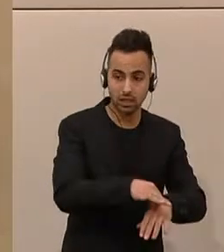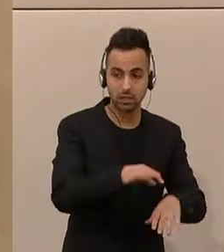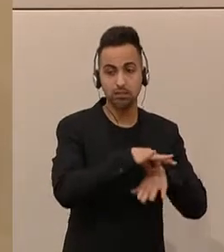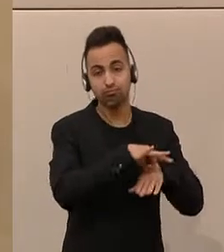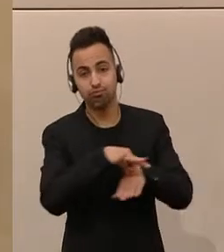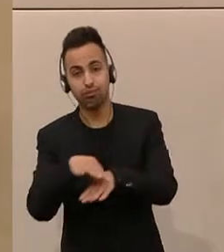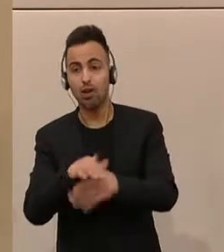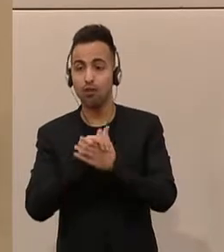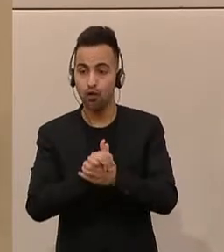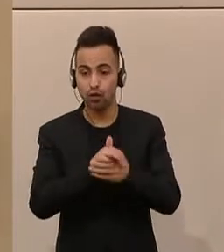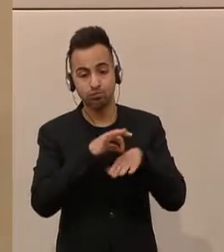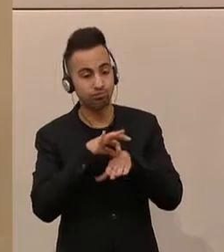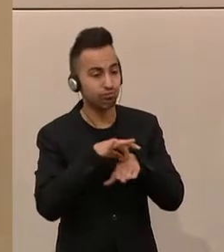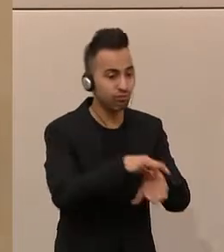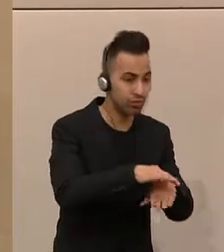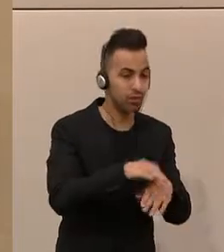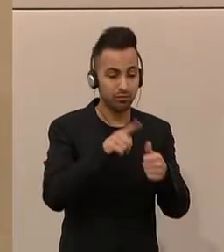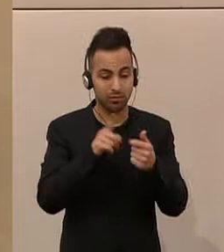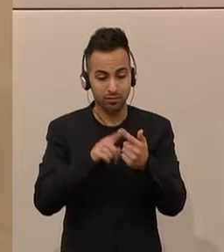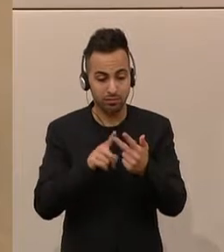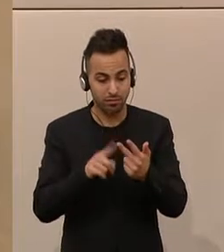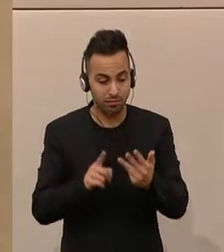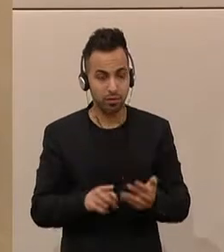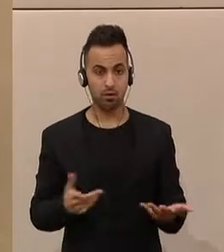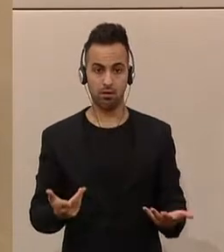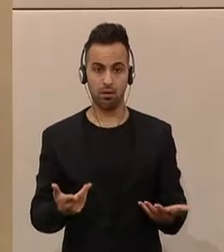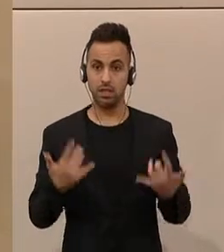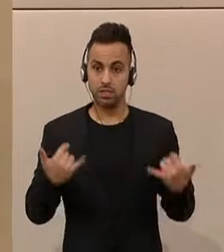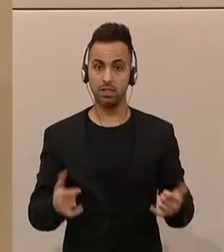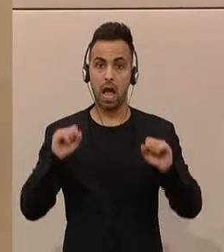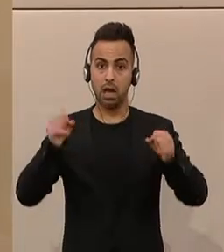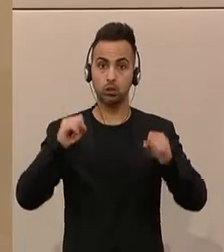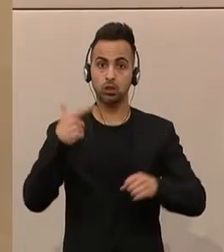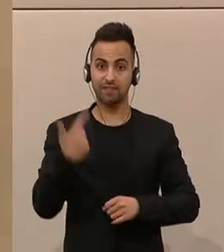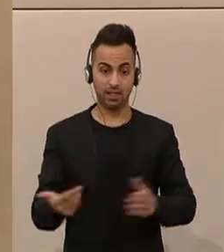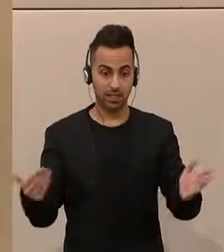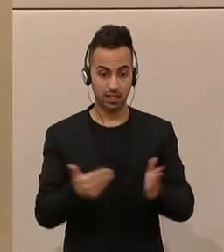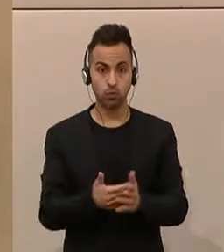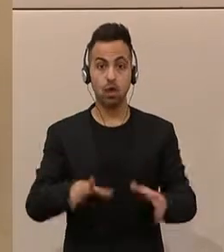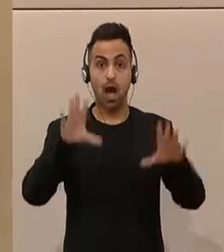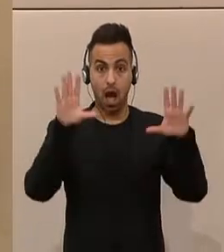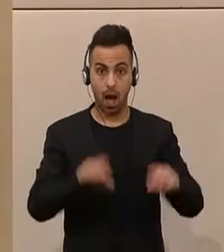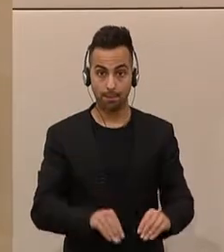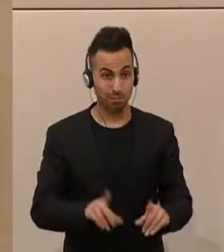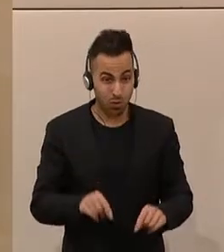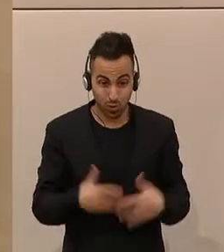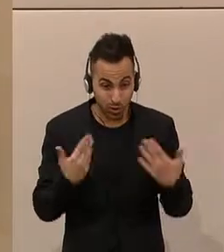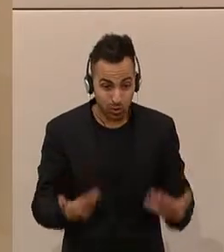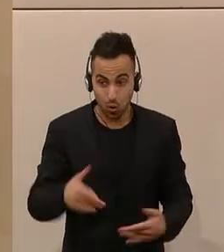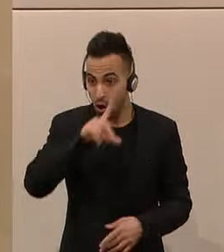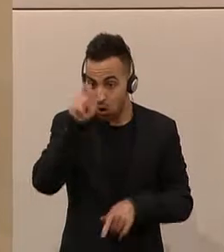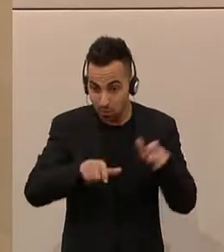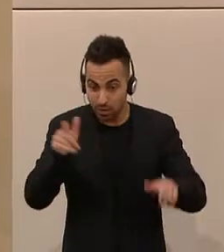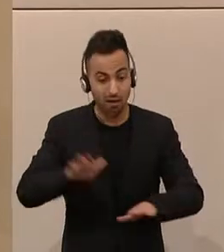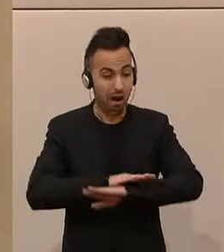das gibt es. Und das wird jetzt dadurch, dass die Aktion 20.000 eingestellt wird, wird es diese Aktion nicht